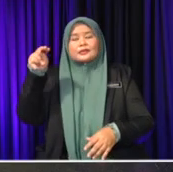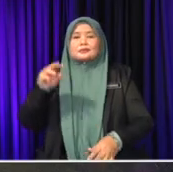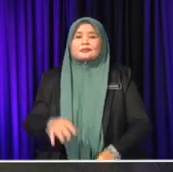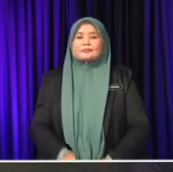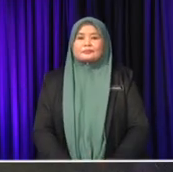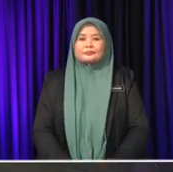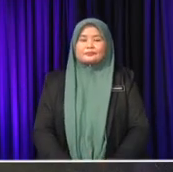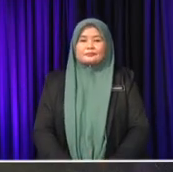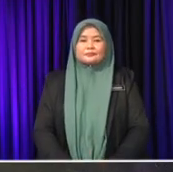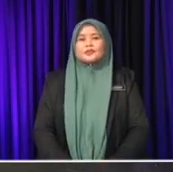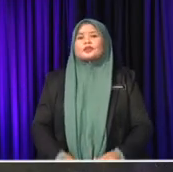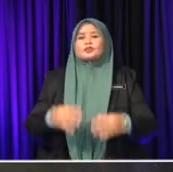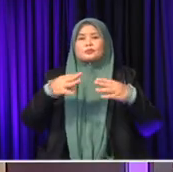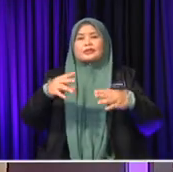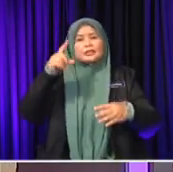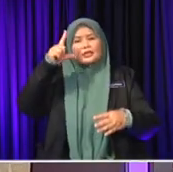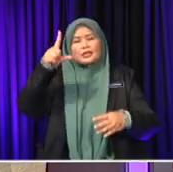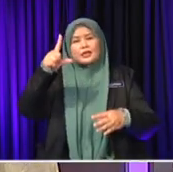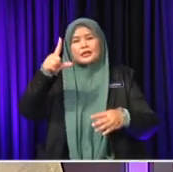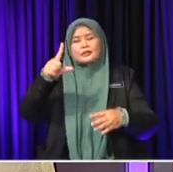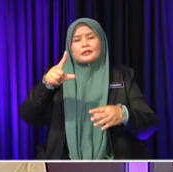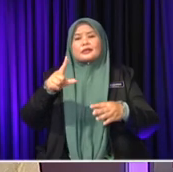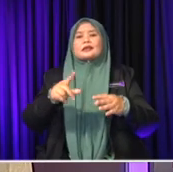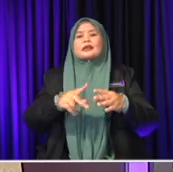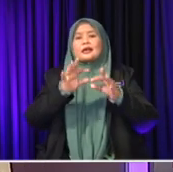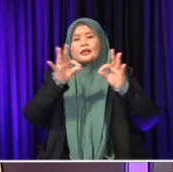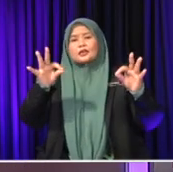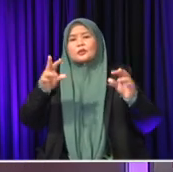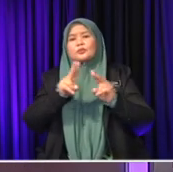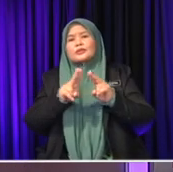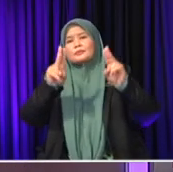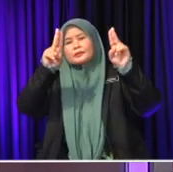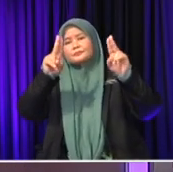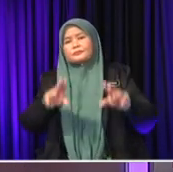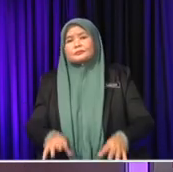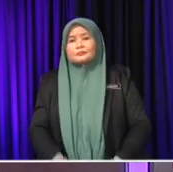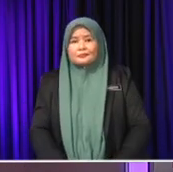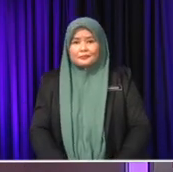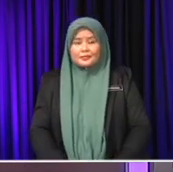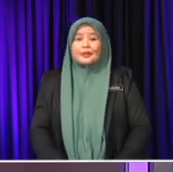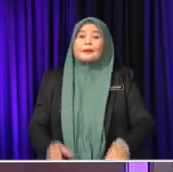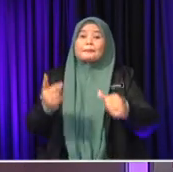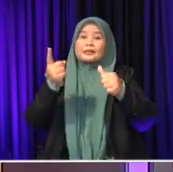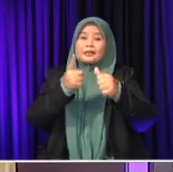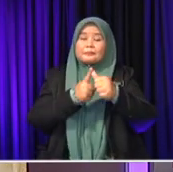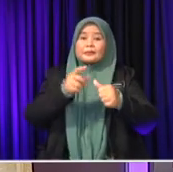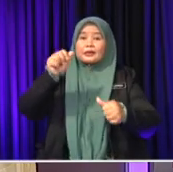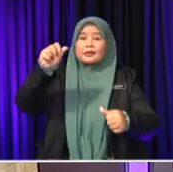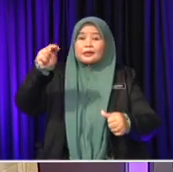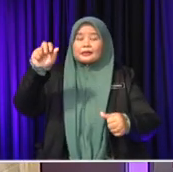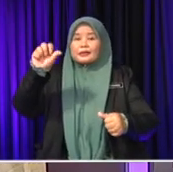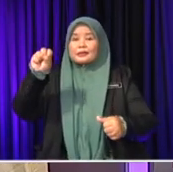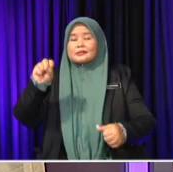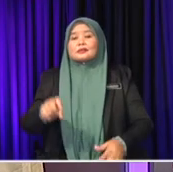Coba kita lihat kalimat-kalimat utama yang pertama an-nas Ya yang bermaksud